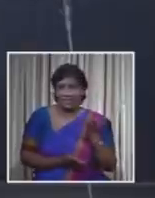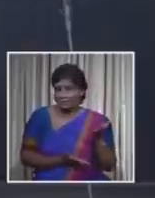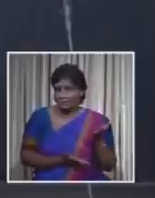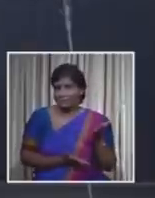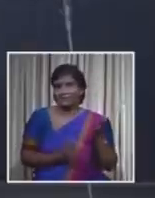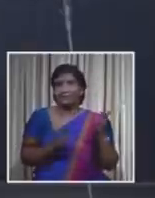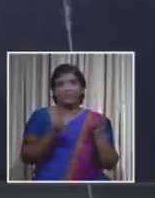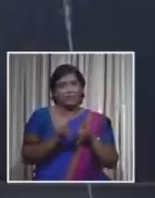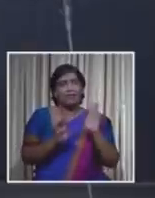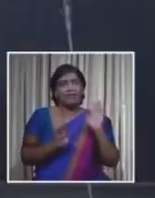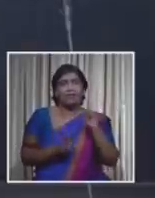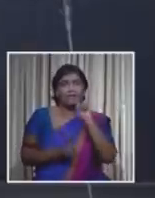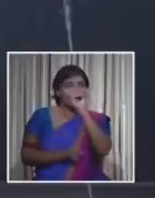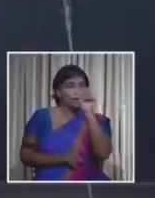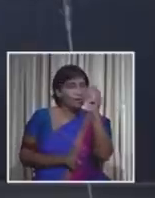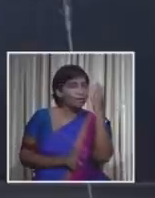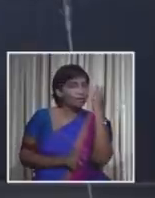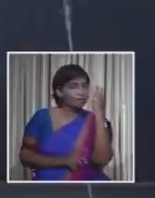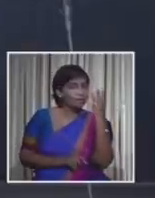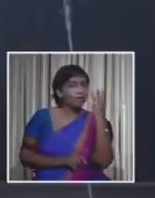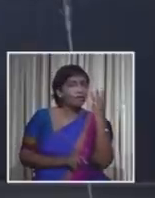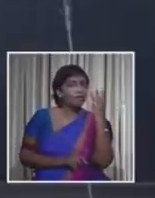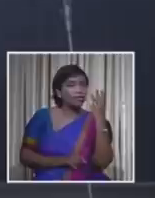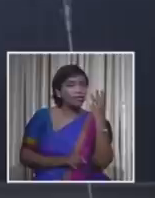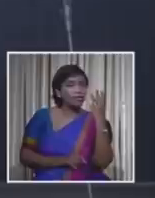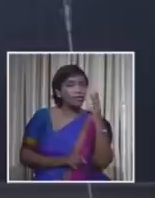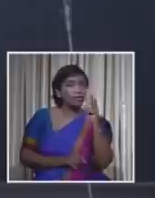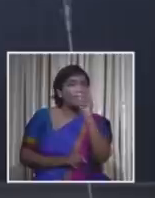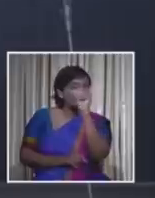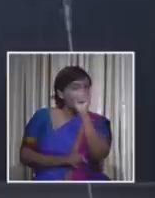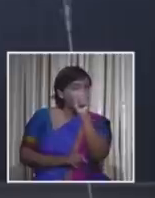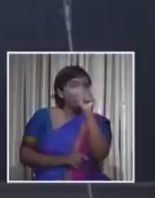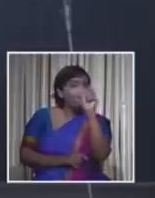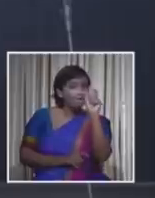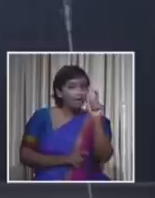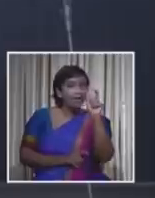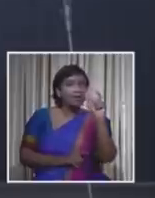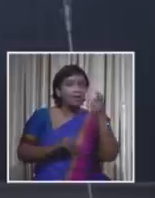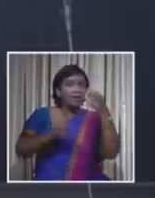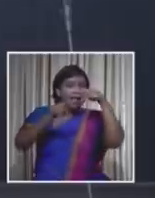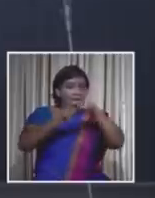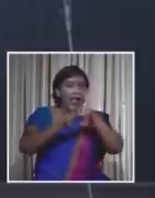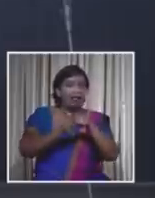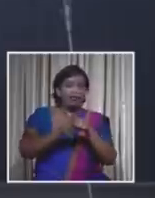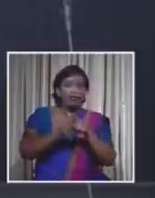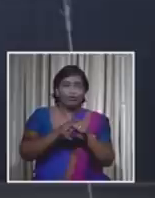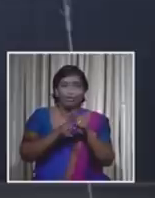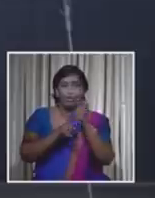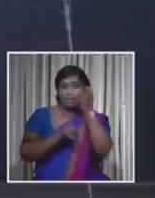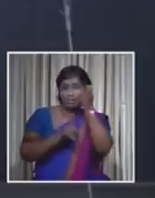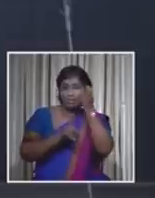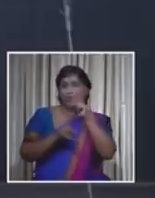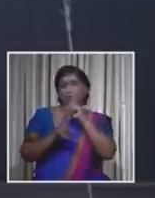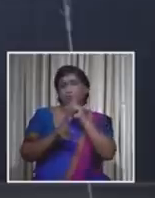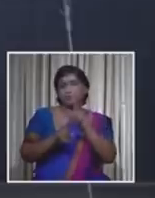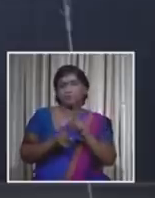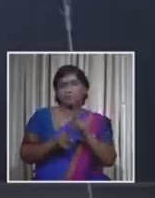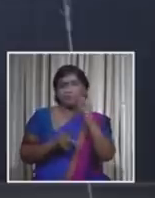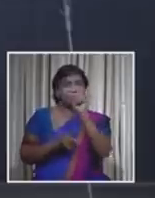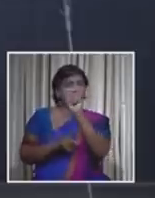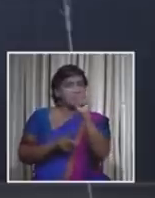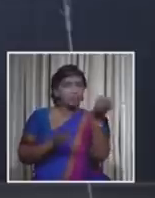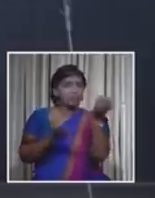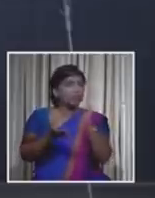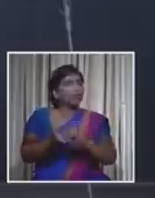ඒ වචන තුන ඒකේ ඕන වචනයක යට අර්ථයක් ඇතුව කතා කරන්න පුළුවන්. ඔබතුමා මේ වචන තුන ආයෙ